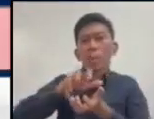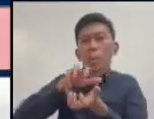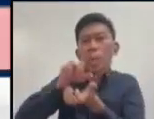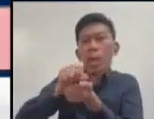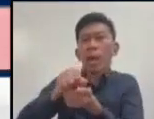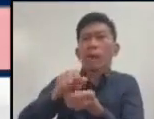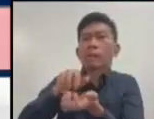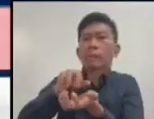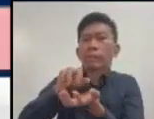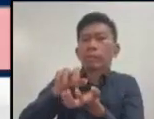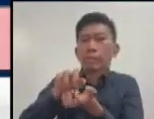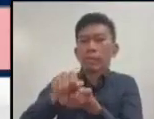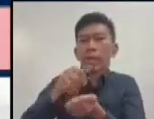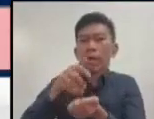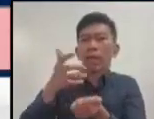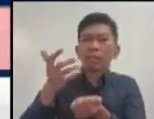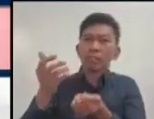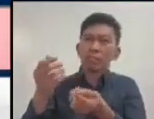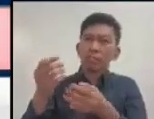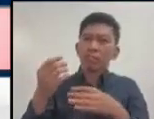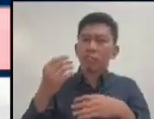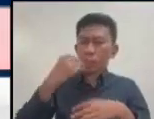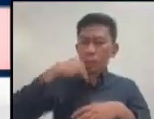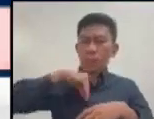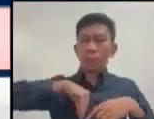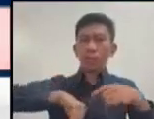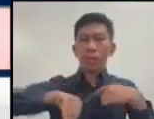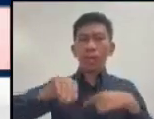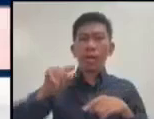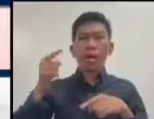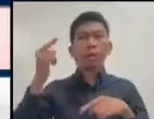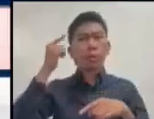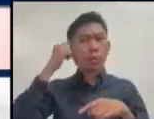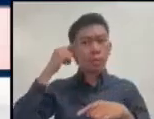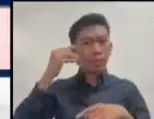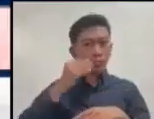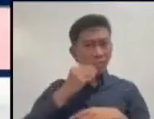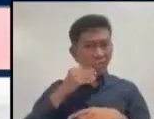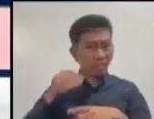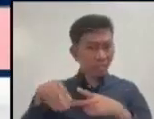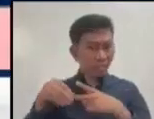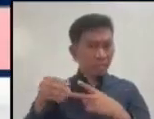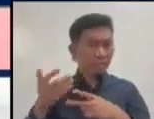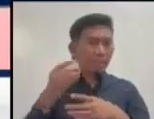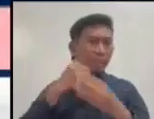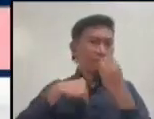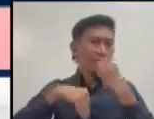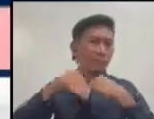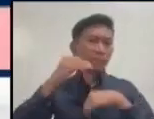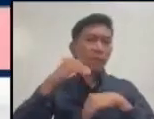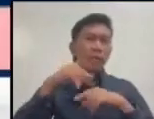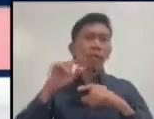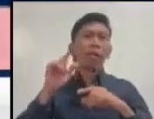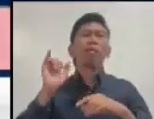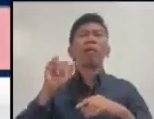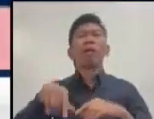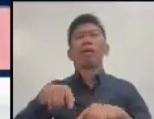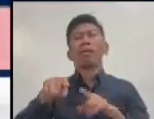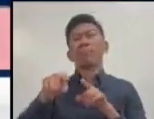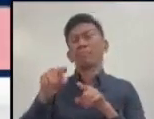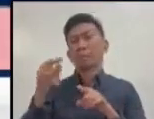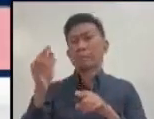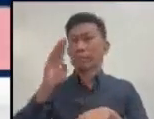kumbaga, another problem na kailangan natin kaharapin. Bukod pa dun sa dami ng volume ng